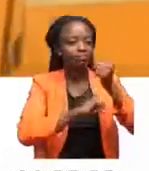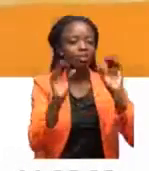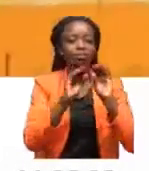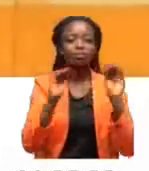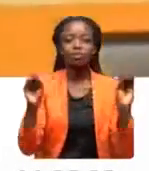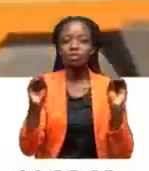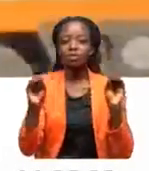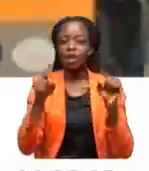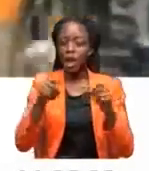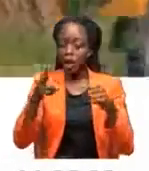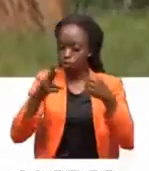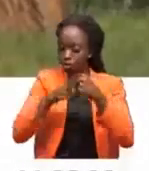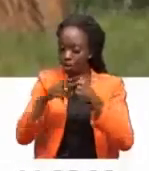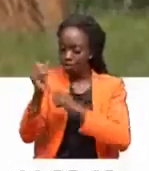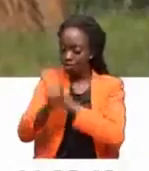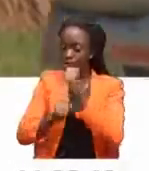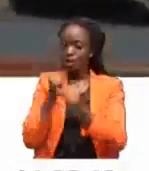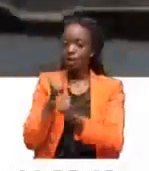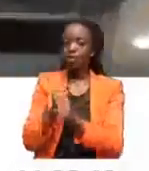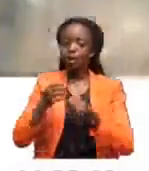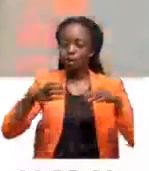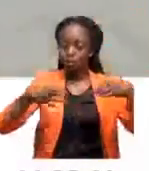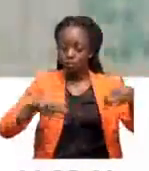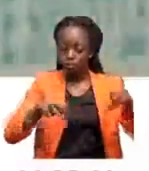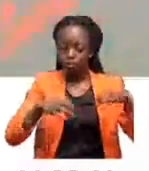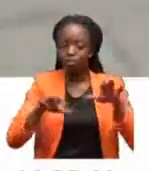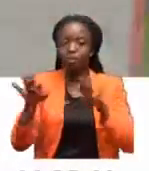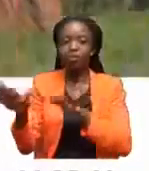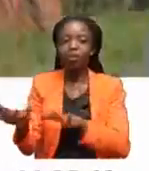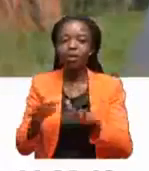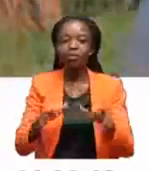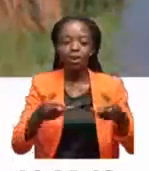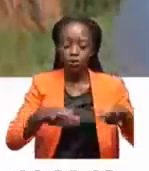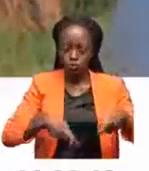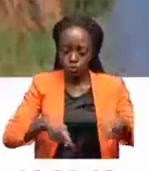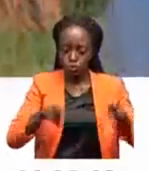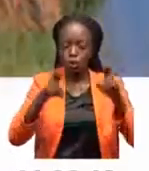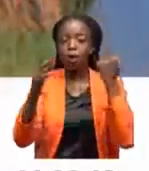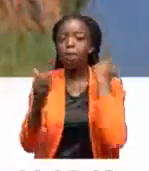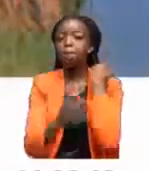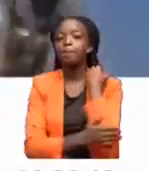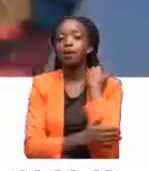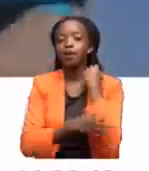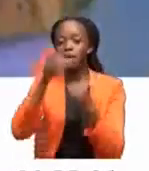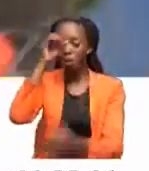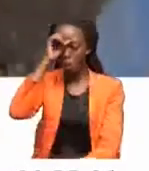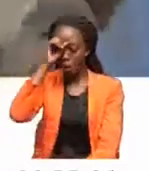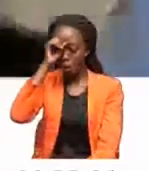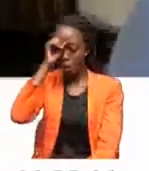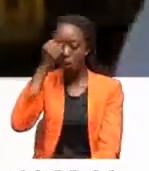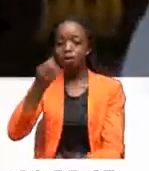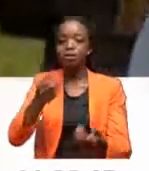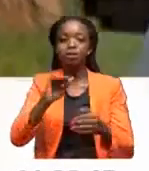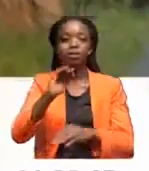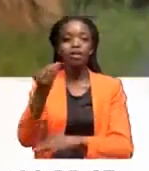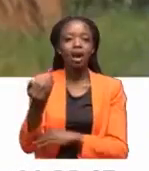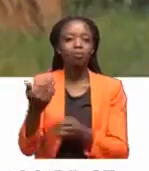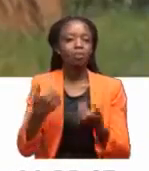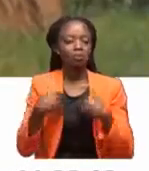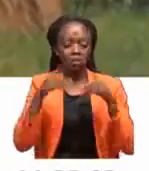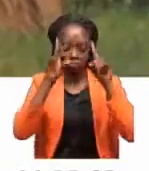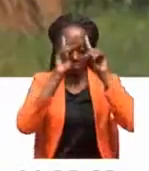ni miaka 7, bodaboda wanaumia, barabara ni mbaya, mashimo ndani ya town. Sasa mimi